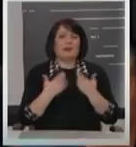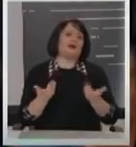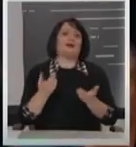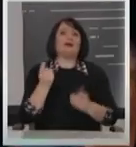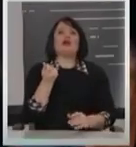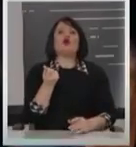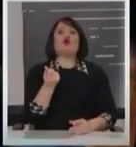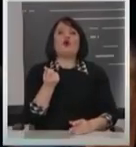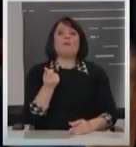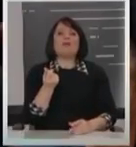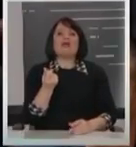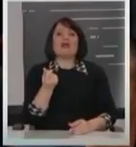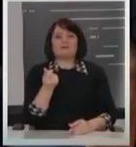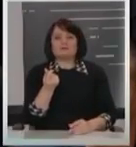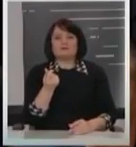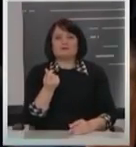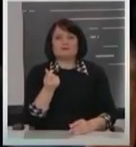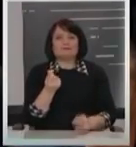οικονομία βρίσκεται σε διαρκή